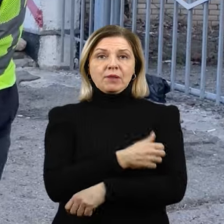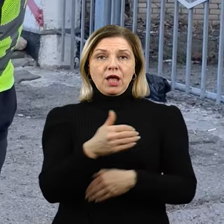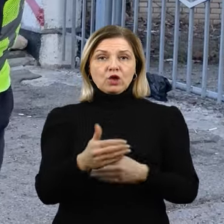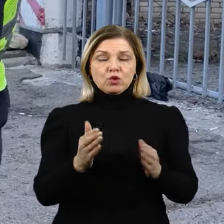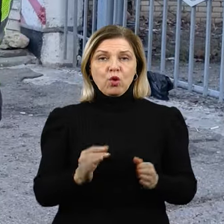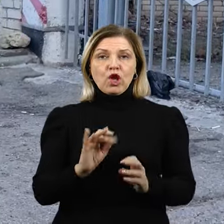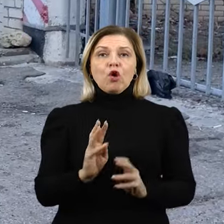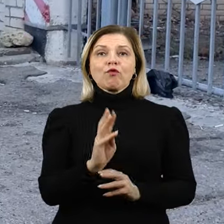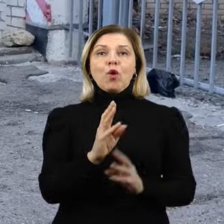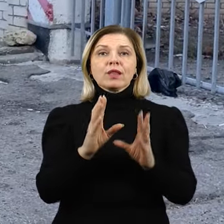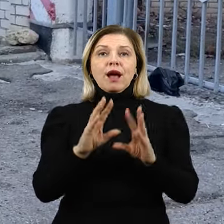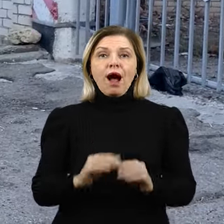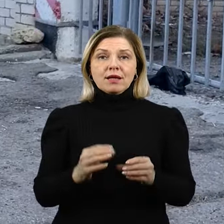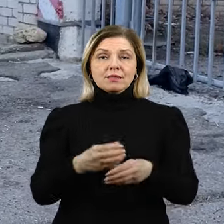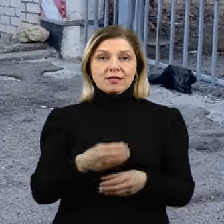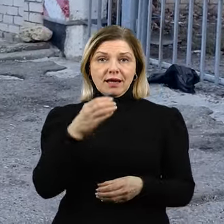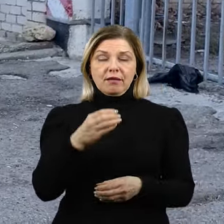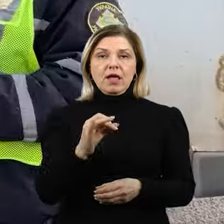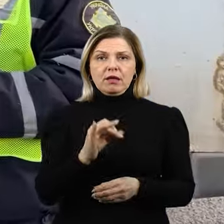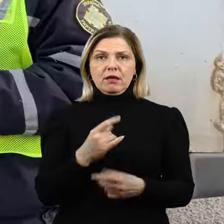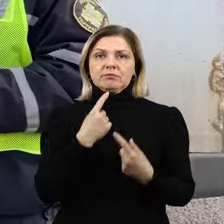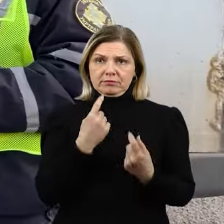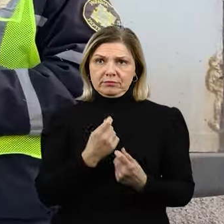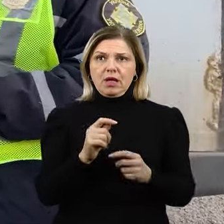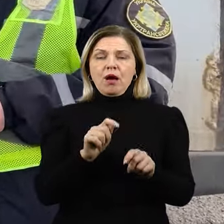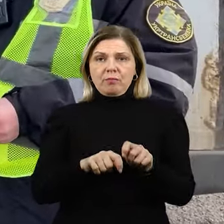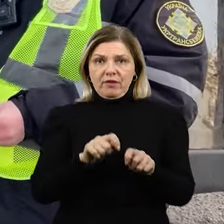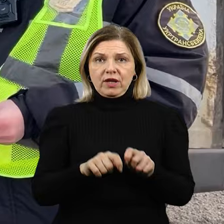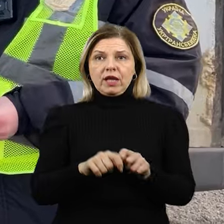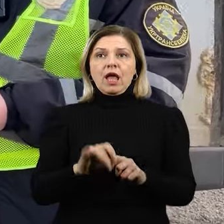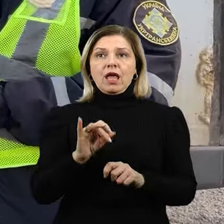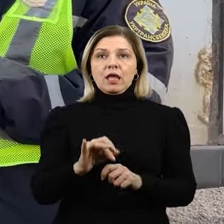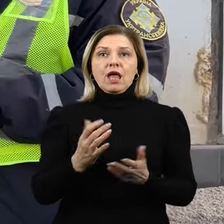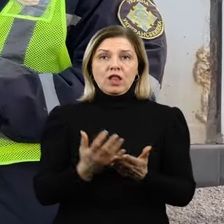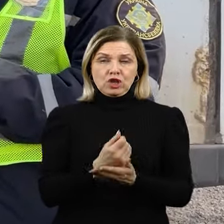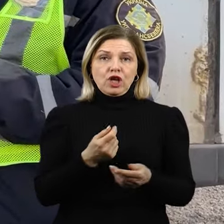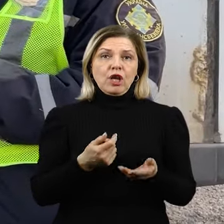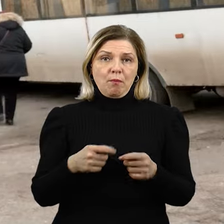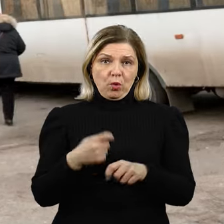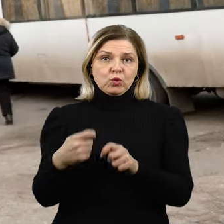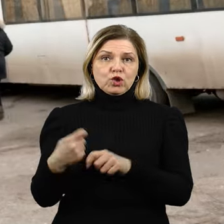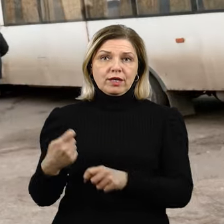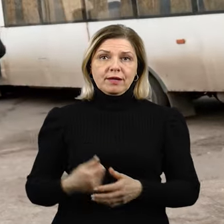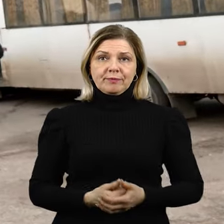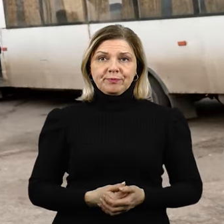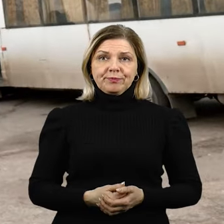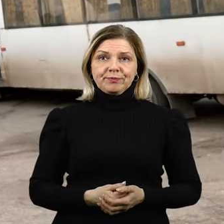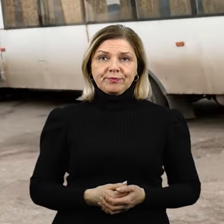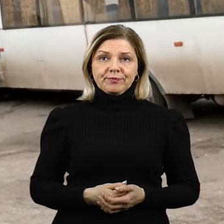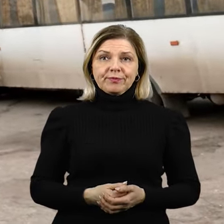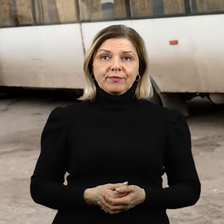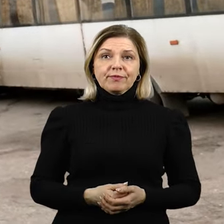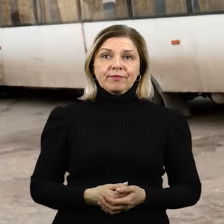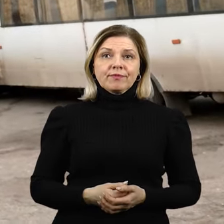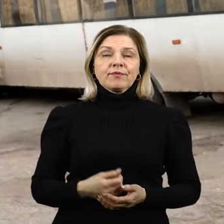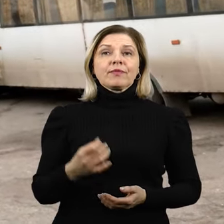Олександр каже, з розумінням ставиться до перевірок, хоча й в автівці, на якій працює, знайшли порушення. Уже щось начальство,